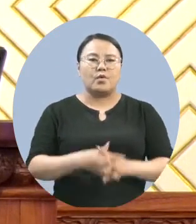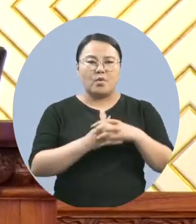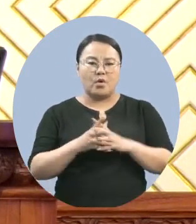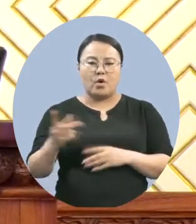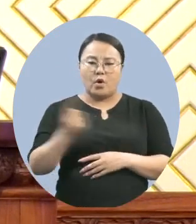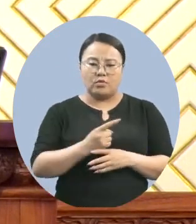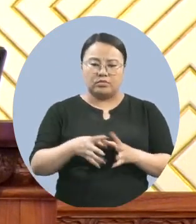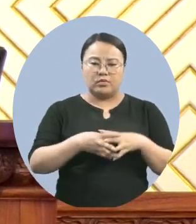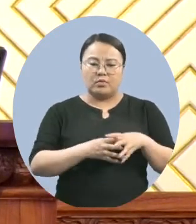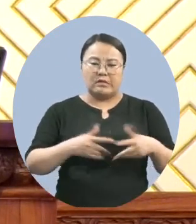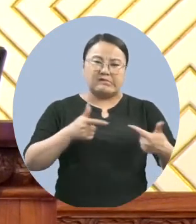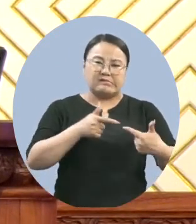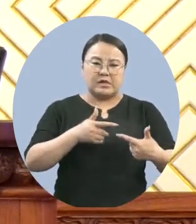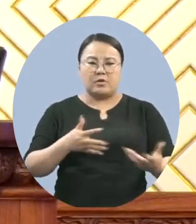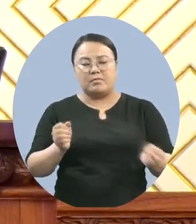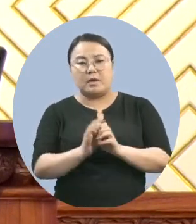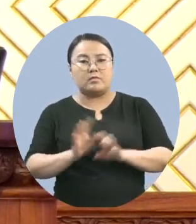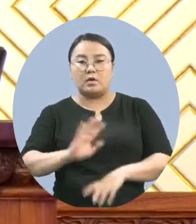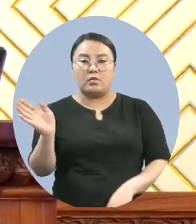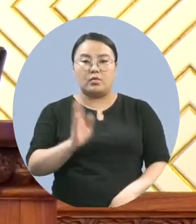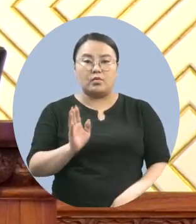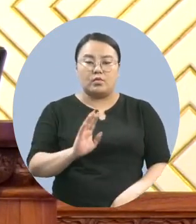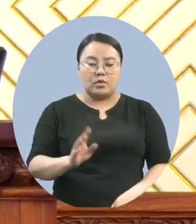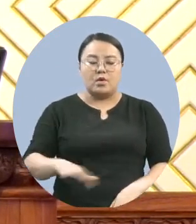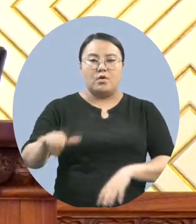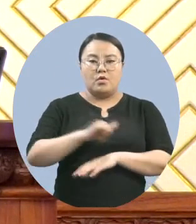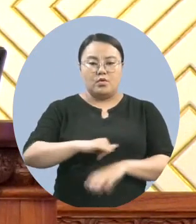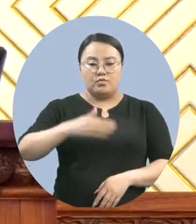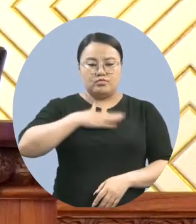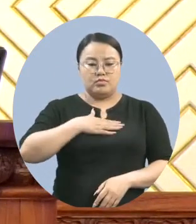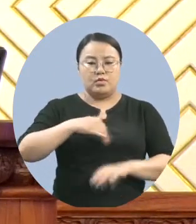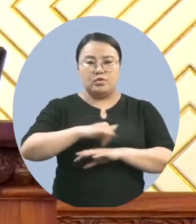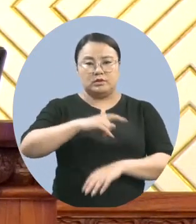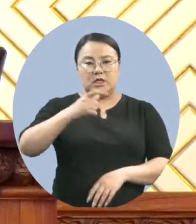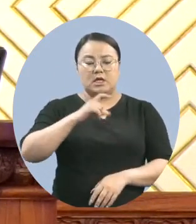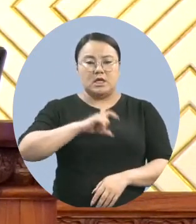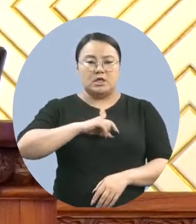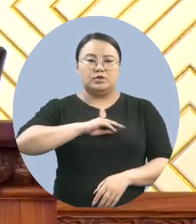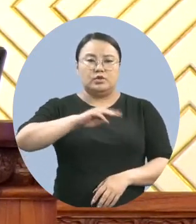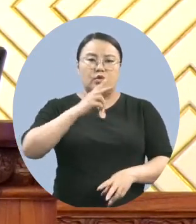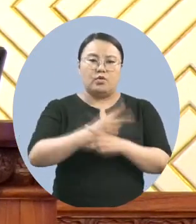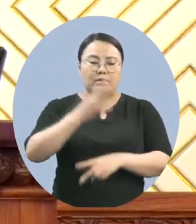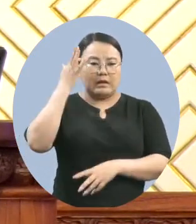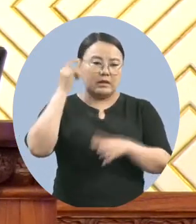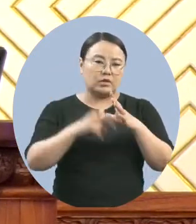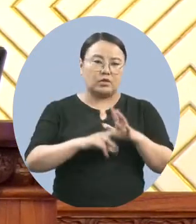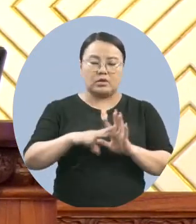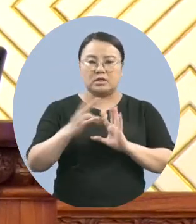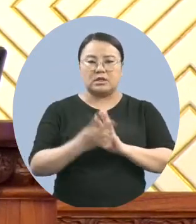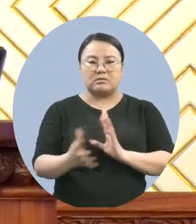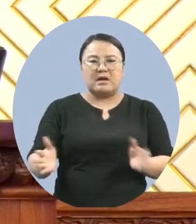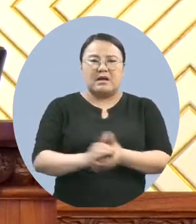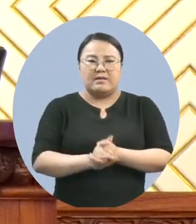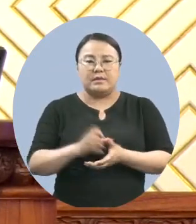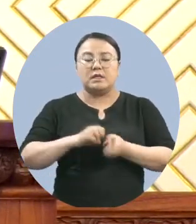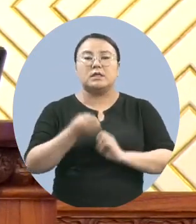зорилго дүүгүүлэх хүсэлтэн давталгүй улс орныхоо том иргэшгийн төлөө бол гадаа дотоод бодлого дээрээ бид нэгдмэл байх шаардлагатай.